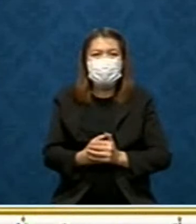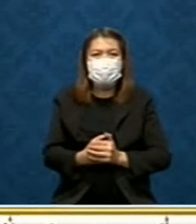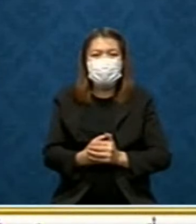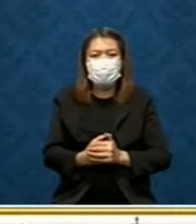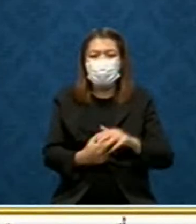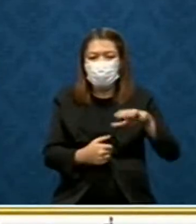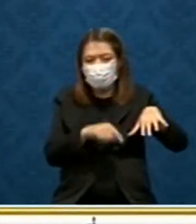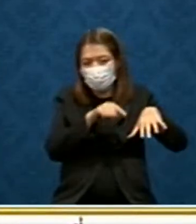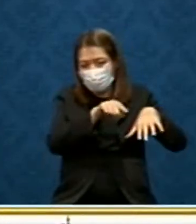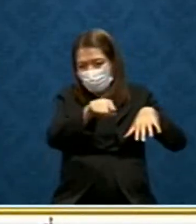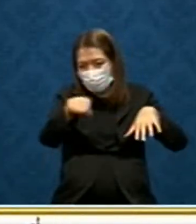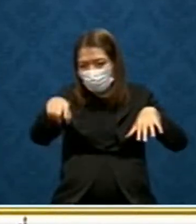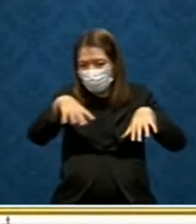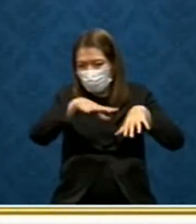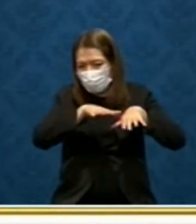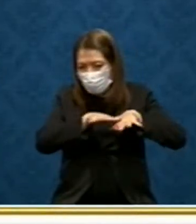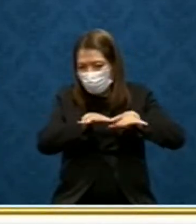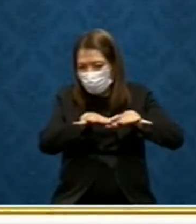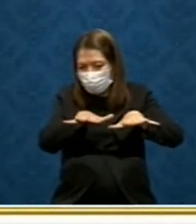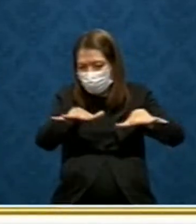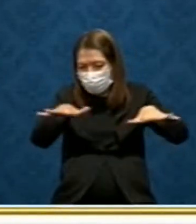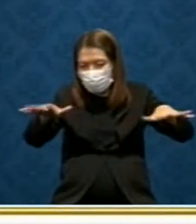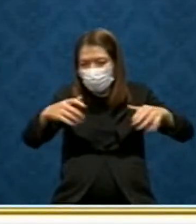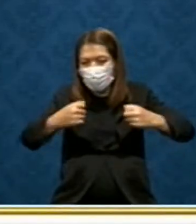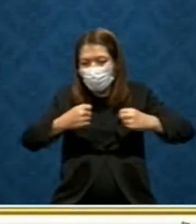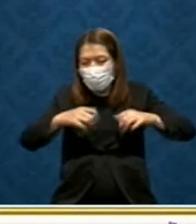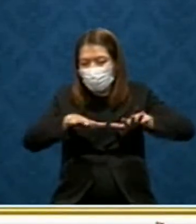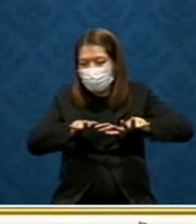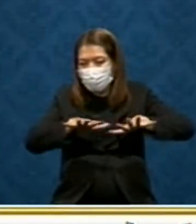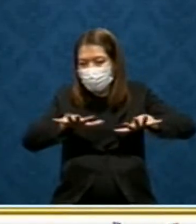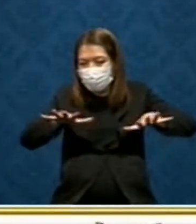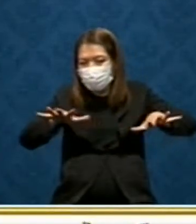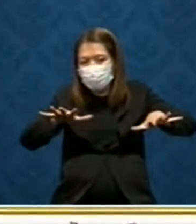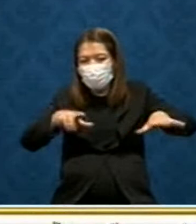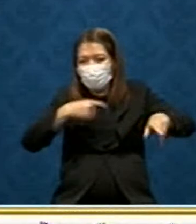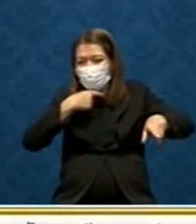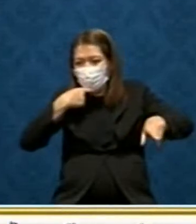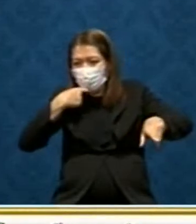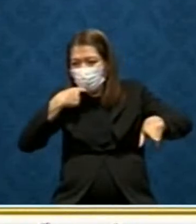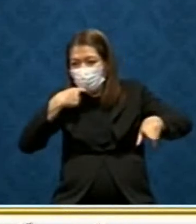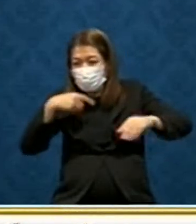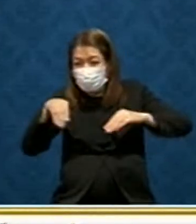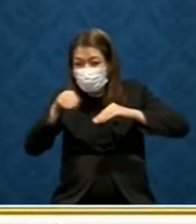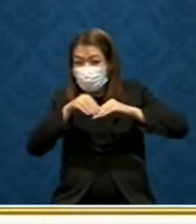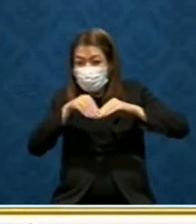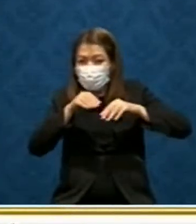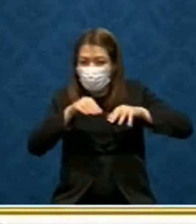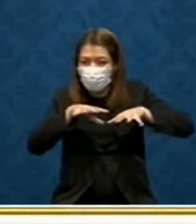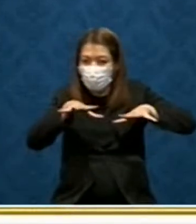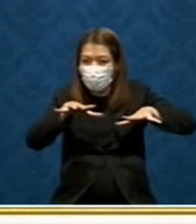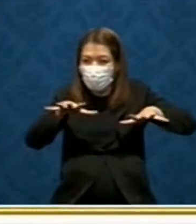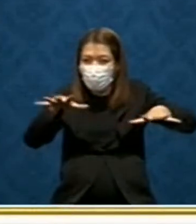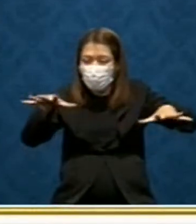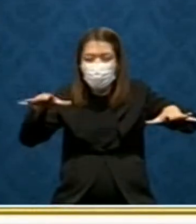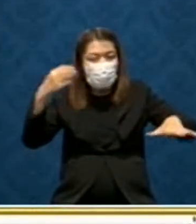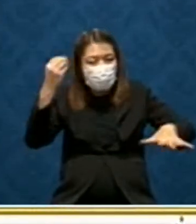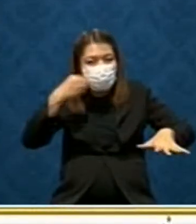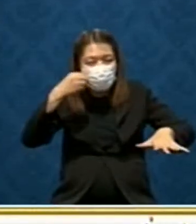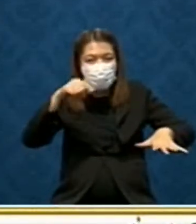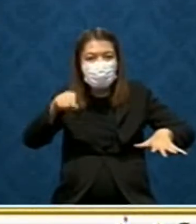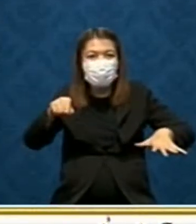แ่งแง ขยายลามไปทั่ว ที่ไม่เคยแงก็แรงขึนอก แล้วกแรงบ่อยกวเดิมอีก